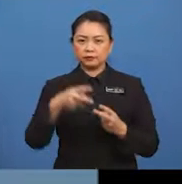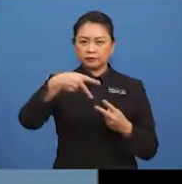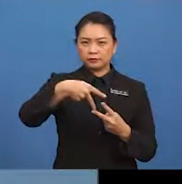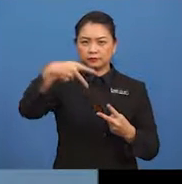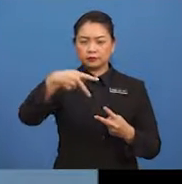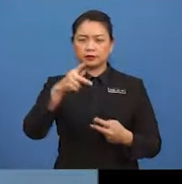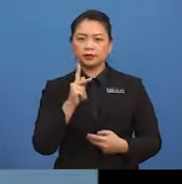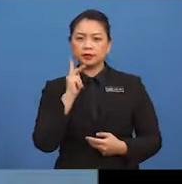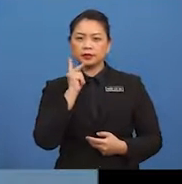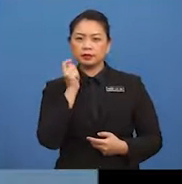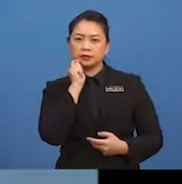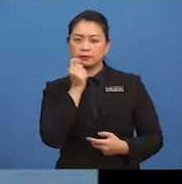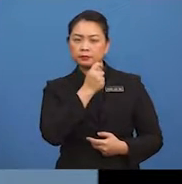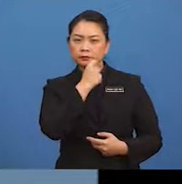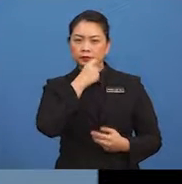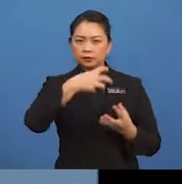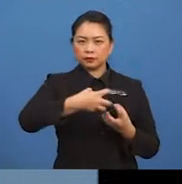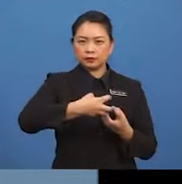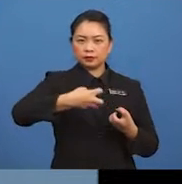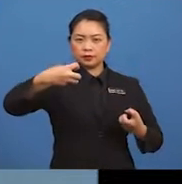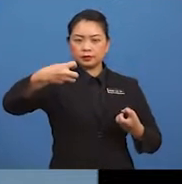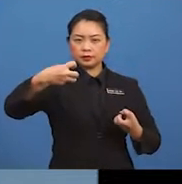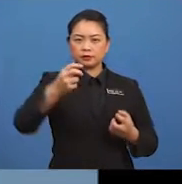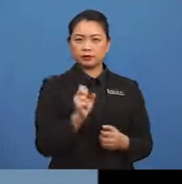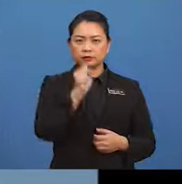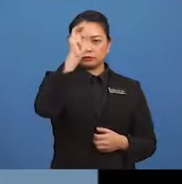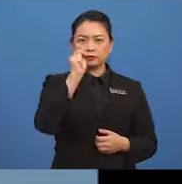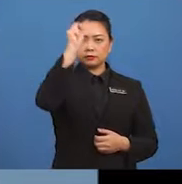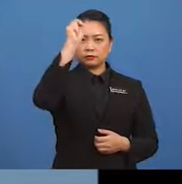tertarik ke kutub sel yang bertentangan.